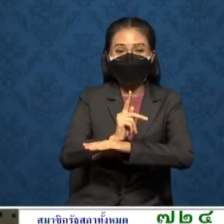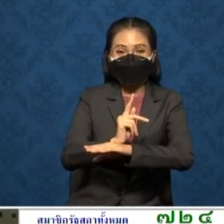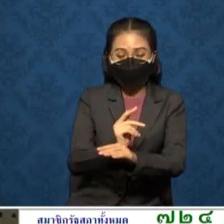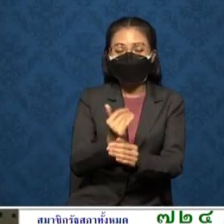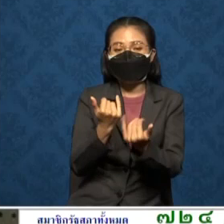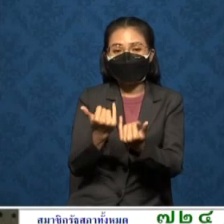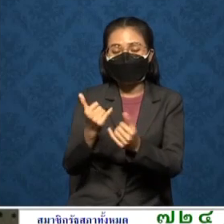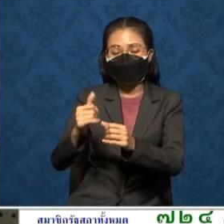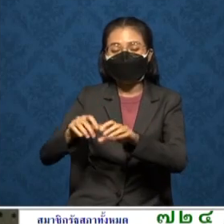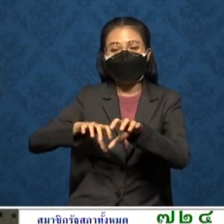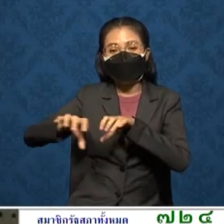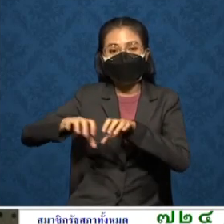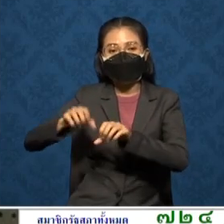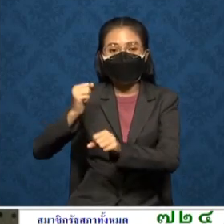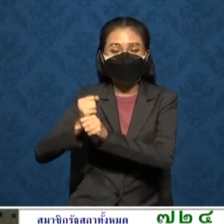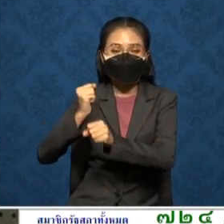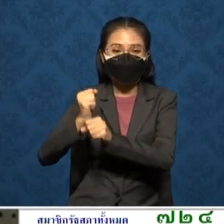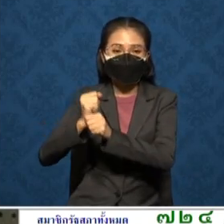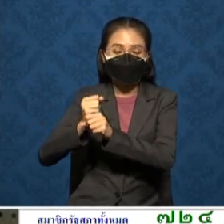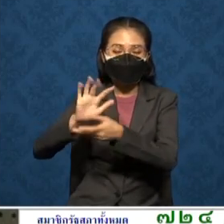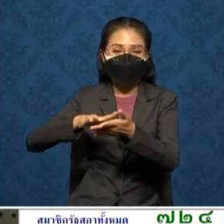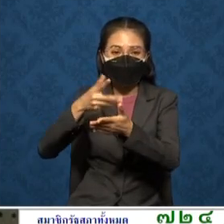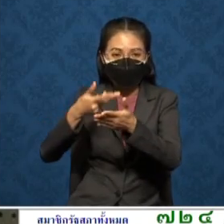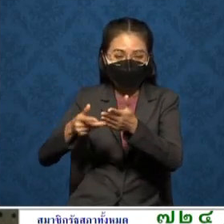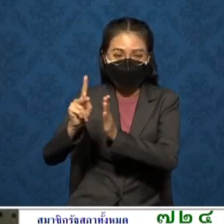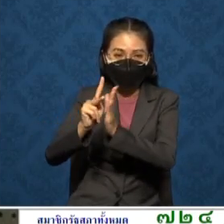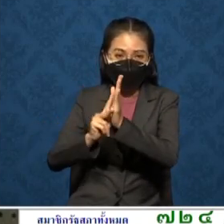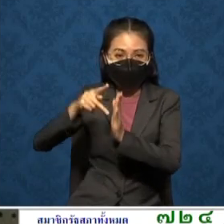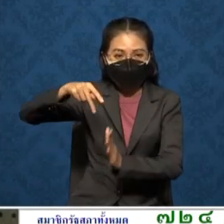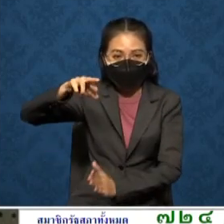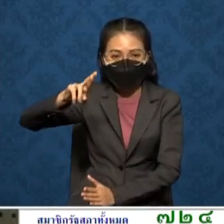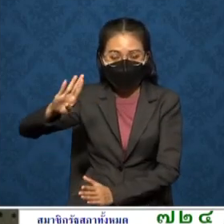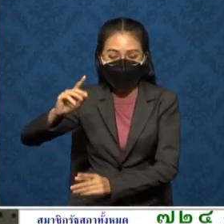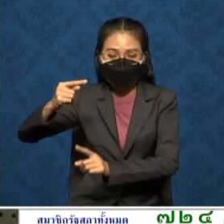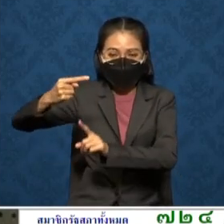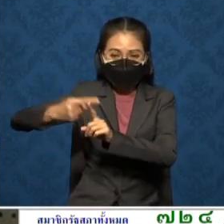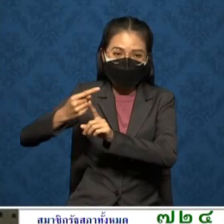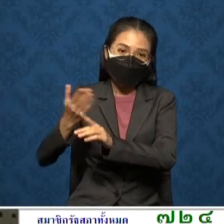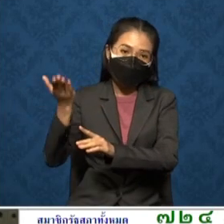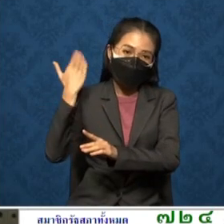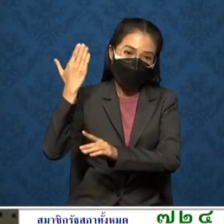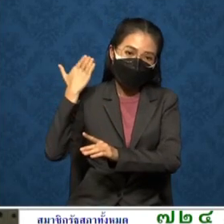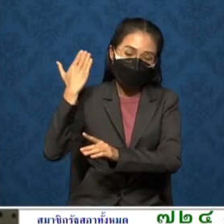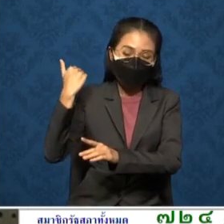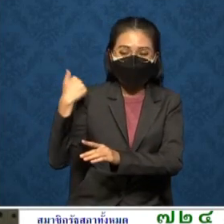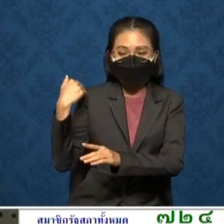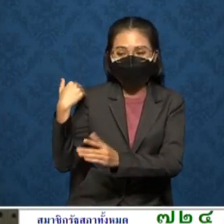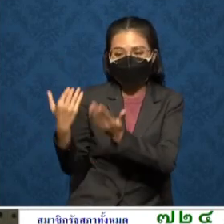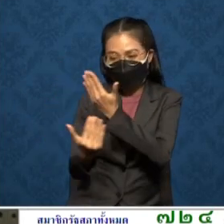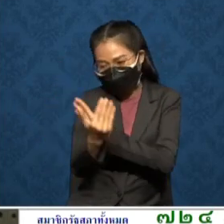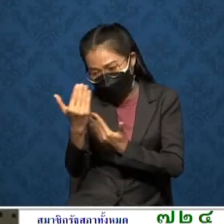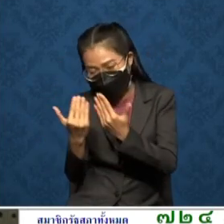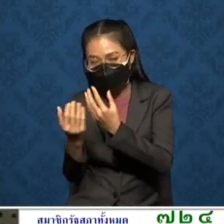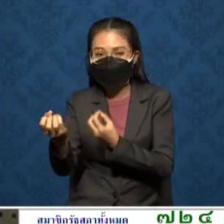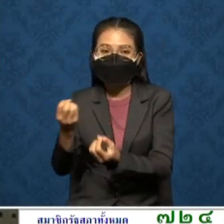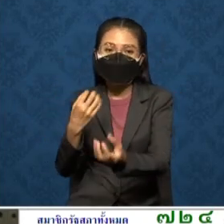างพระราชบัญญัติฉบับนี้มาหลายเดือนมาแล้วการรับฟังความคิดเห็นในเวลานั้นเมื่อหลายเดือนมาแล้วหน่วย